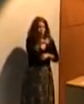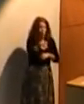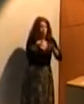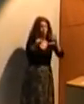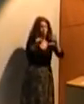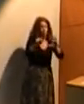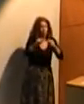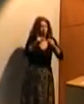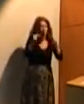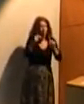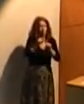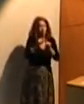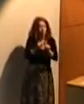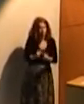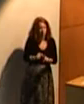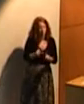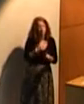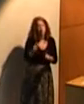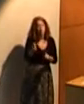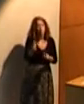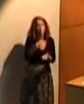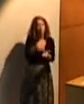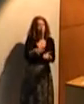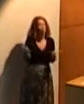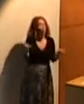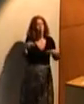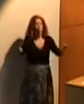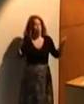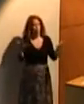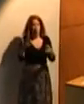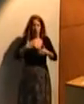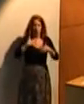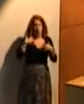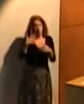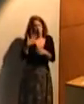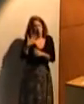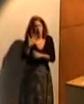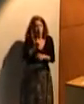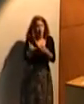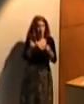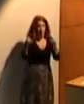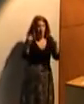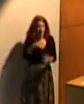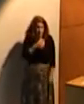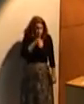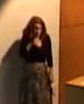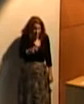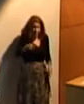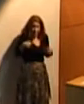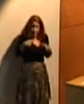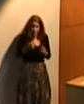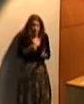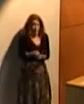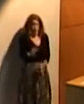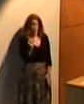donc ils sont sur des milieux effectivement extrêmement artificiel mais ce sont des civils et des petits chats si des êtres vivants minimaux et là on se dit à